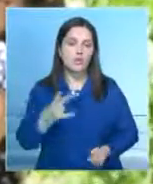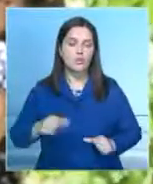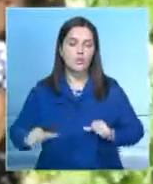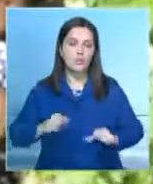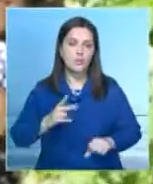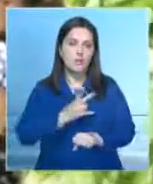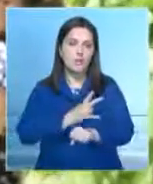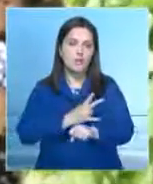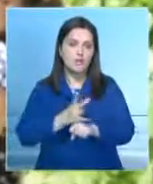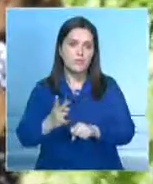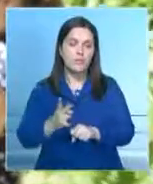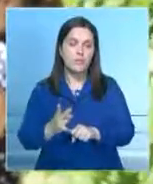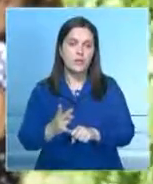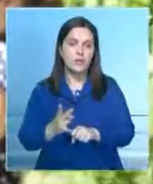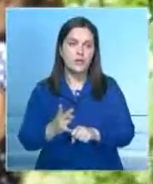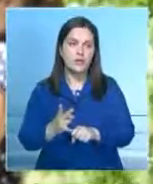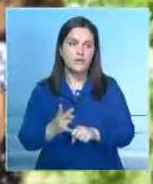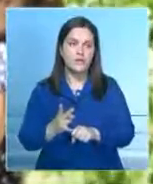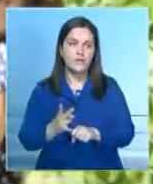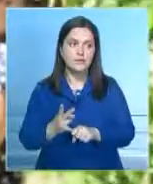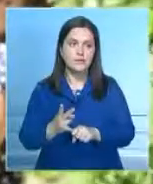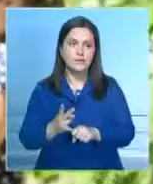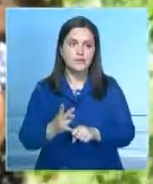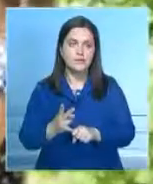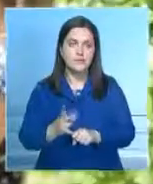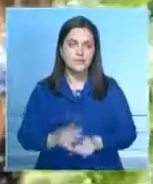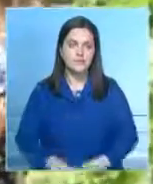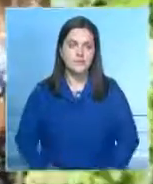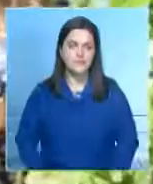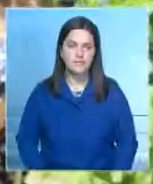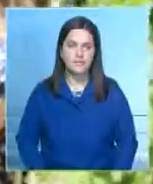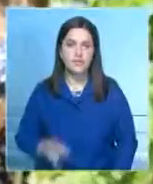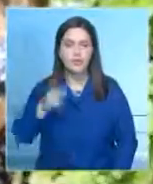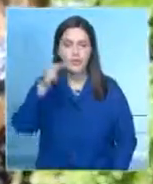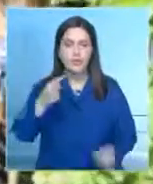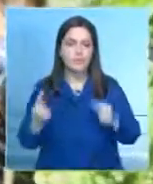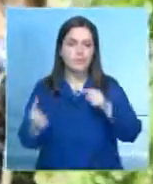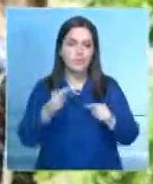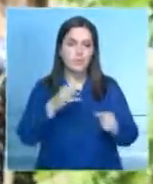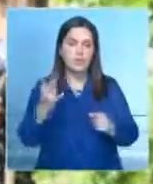и, соответственно, конечно, и человечными по отношению друг к другу.